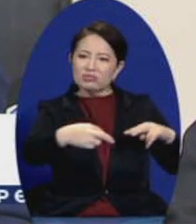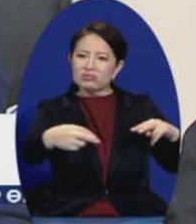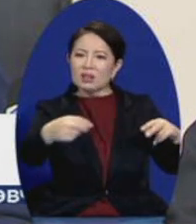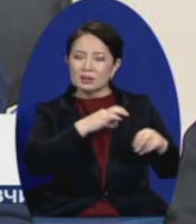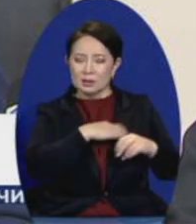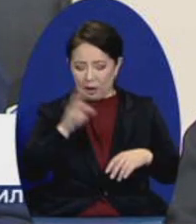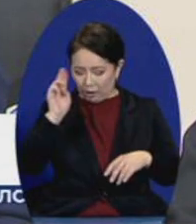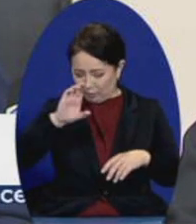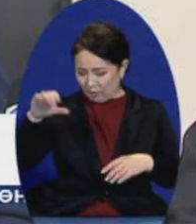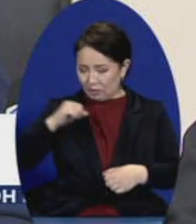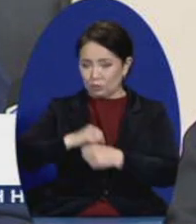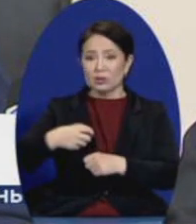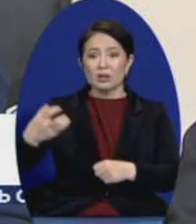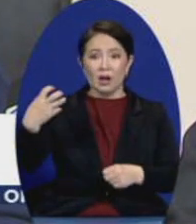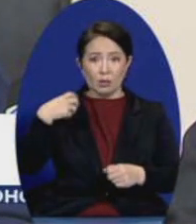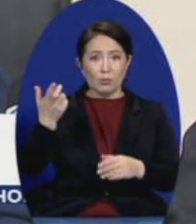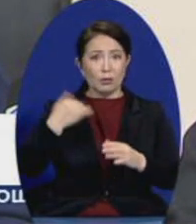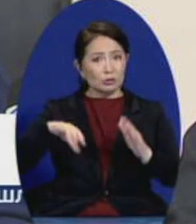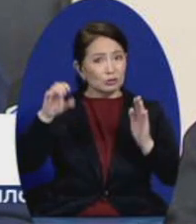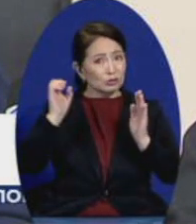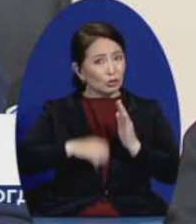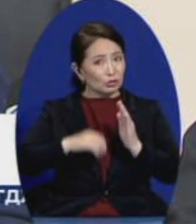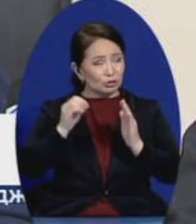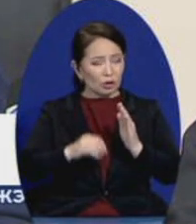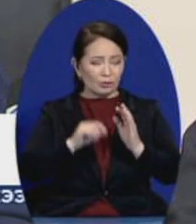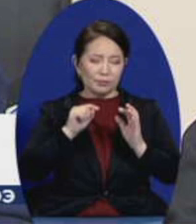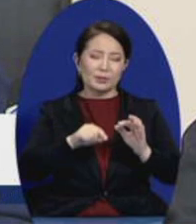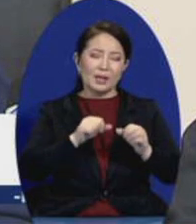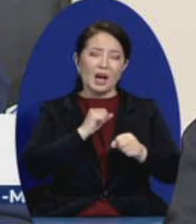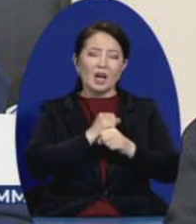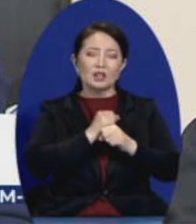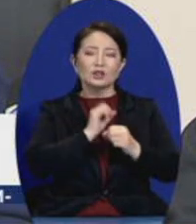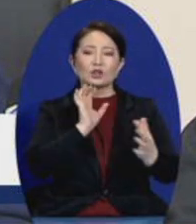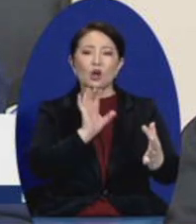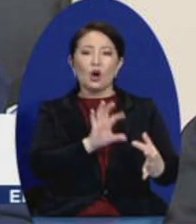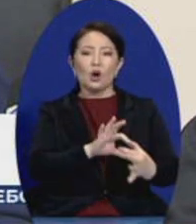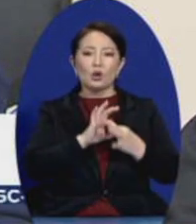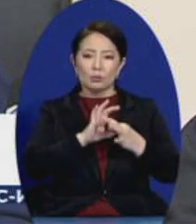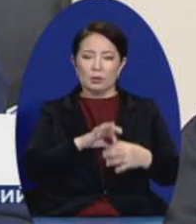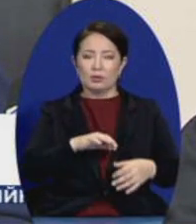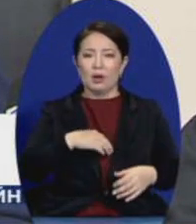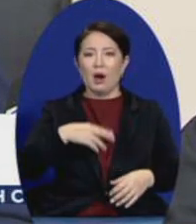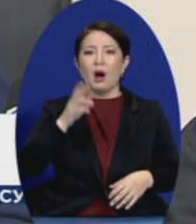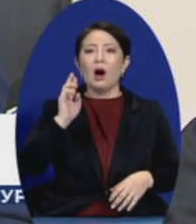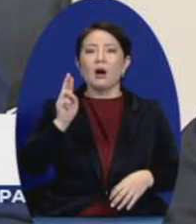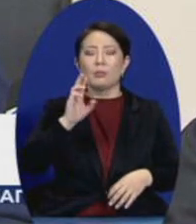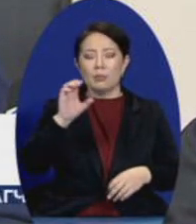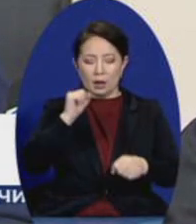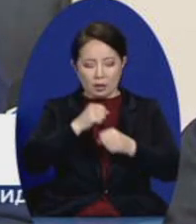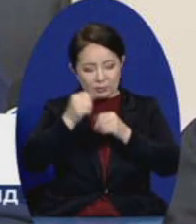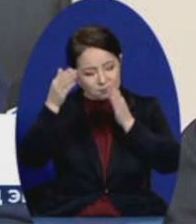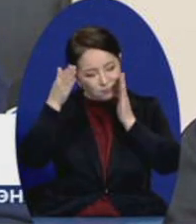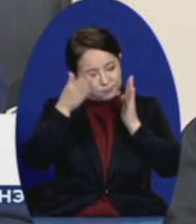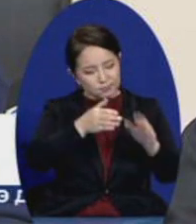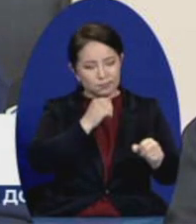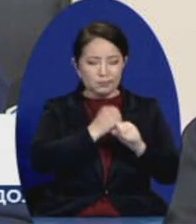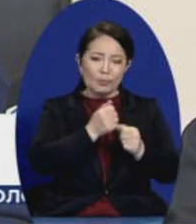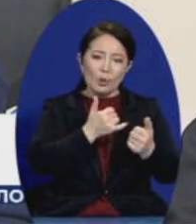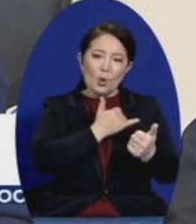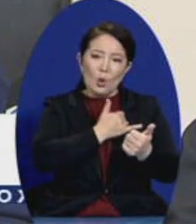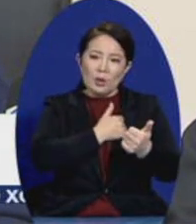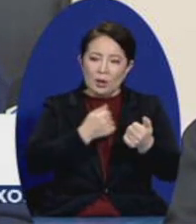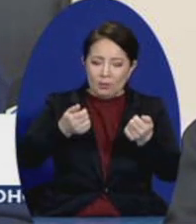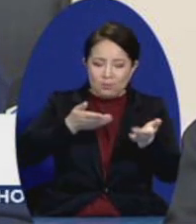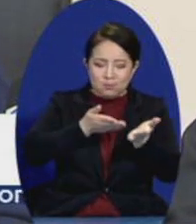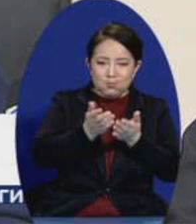оролттой байгаа учраас энэ ажил руу нь одоо бас компани одоо ажлыг бол чиглүүлж үтэрдэж энэ одоо